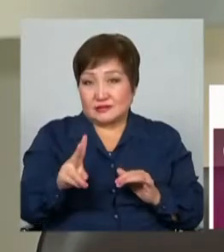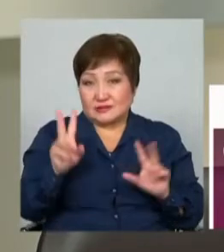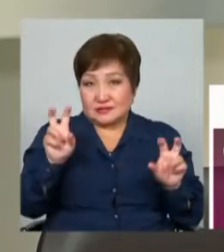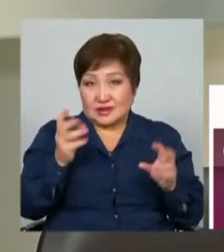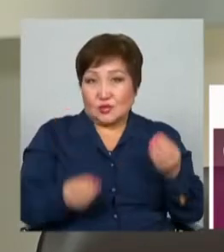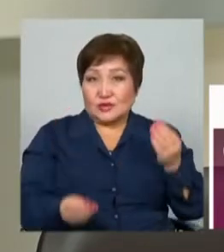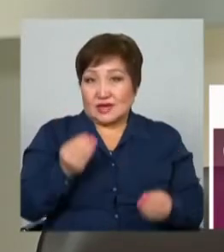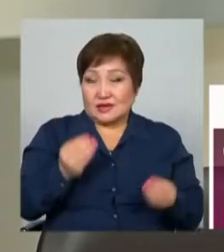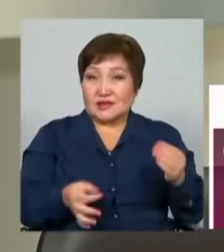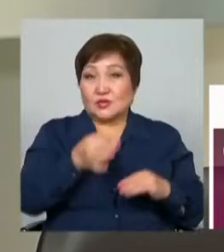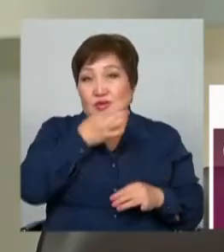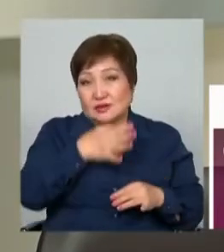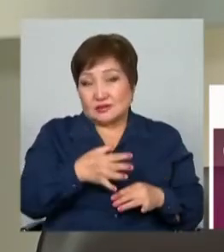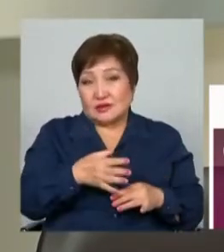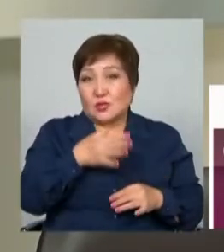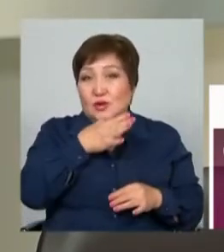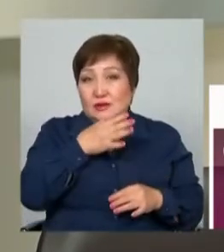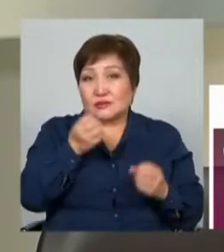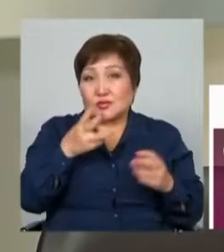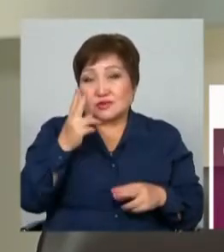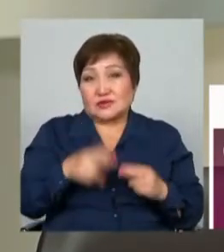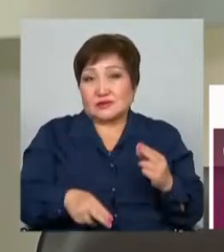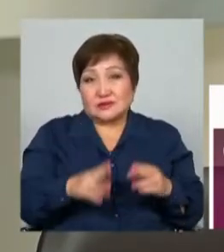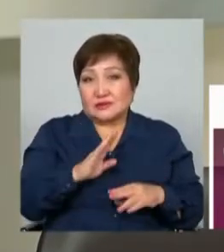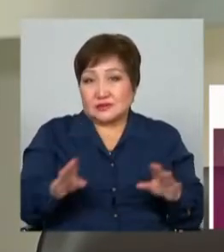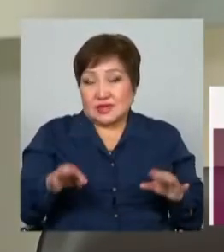Уақытты бостан босқа өткізбей, тиімді өткізуге